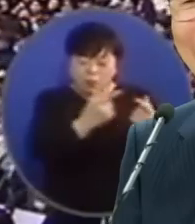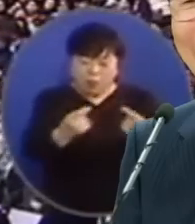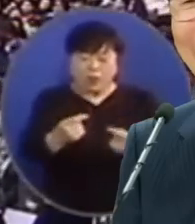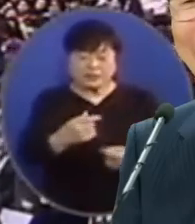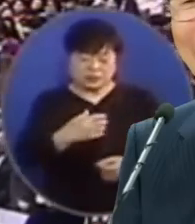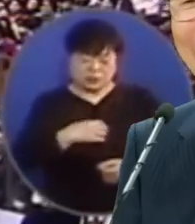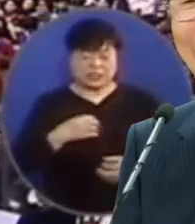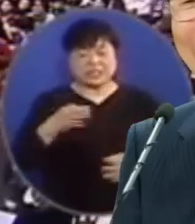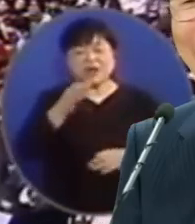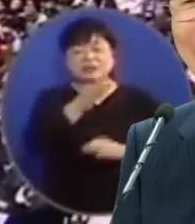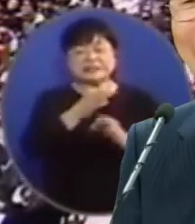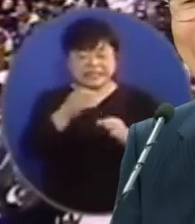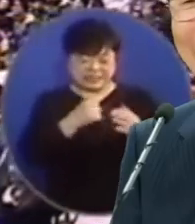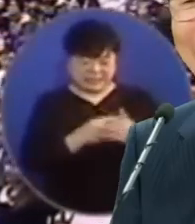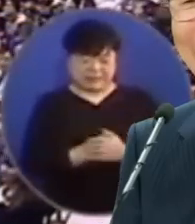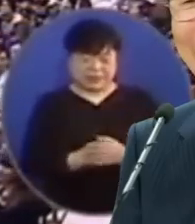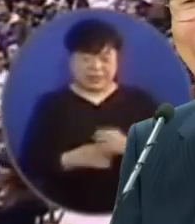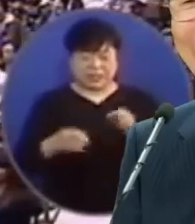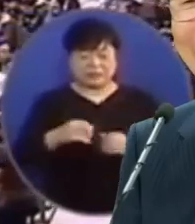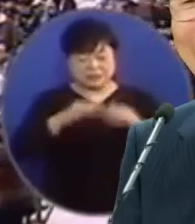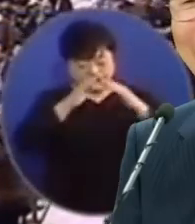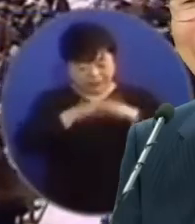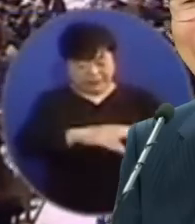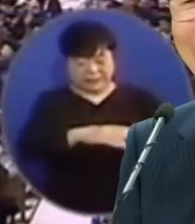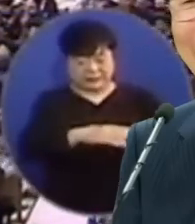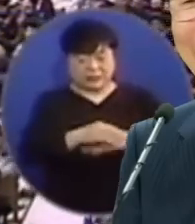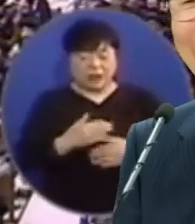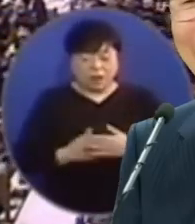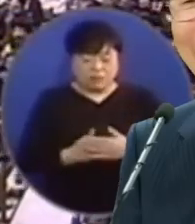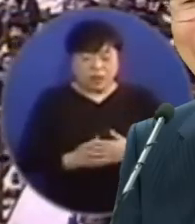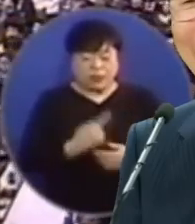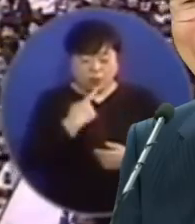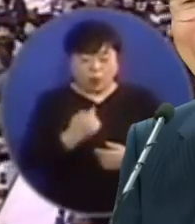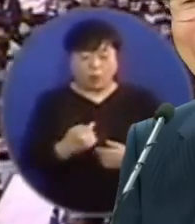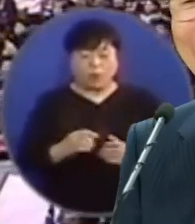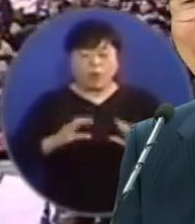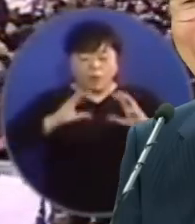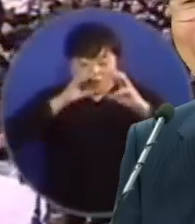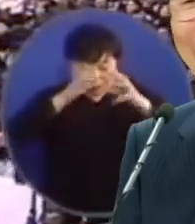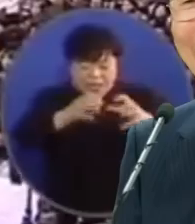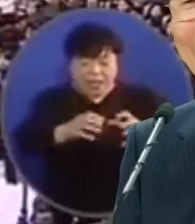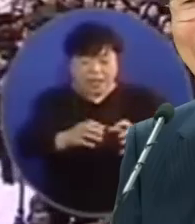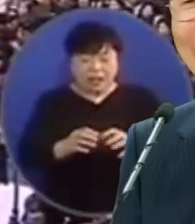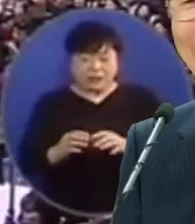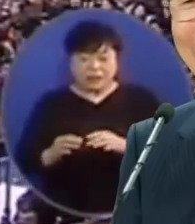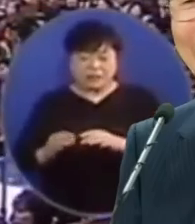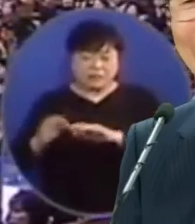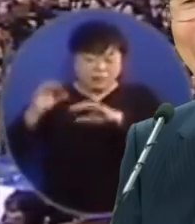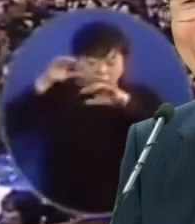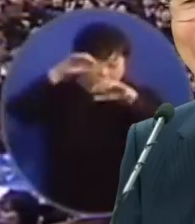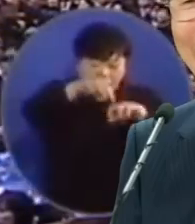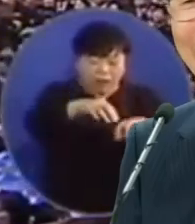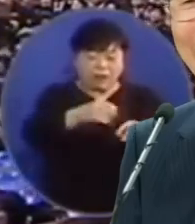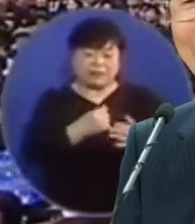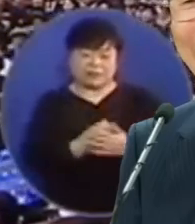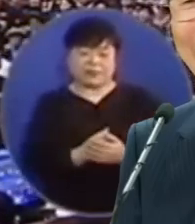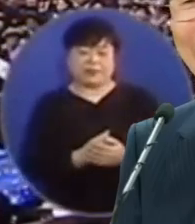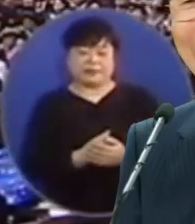위기에 당면하고 경제 파탄의 불안과 공포가 세계를 쓰나미처럼 휩쓸고 있습니다.